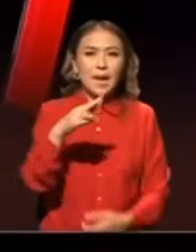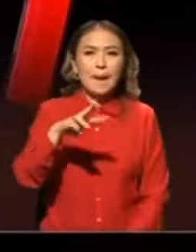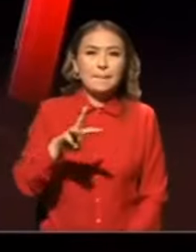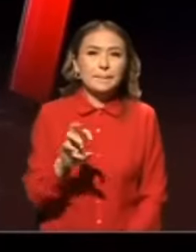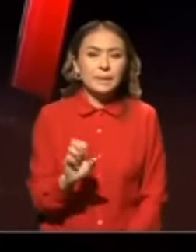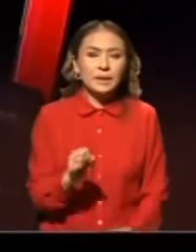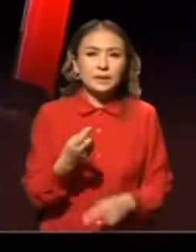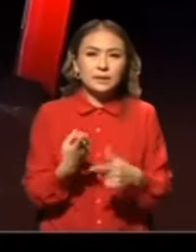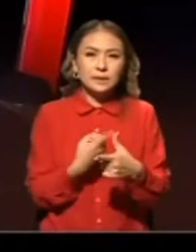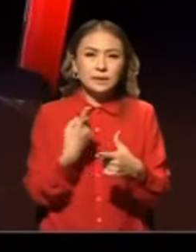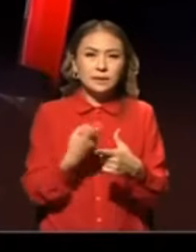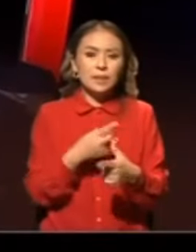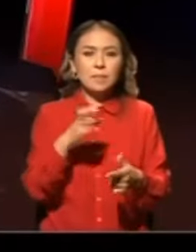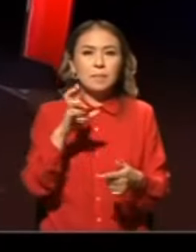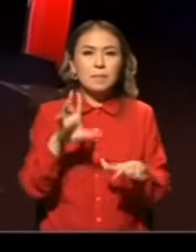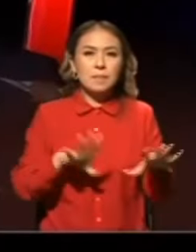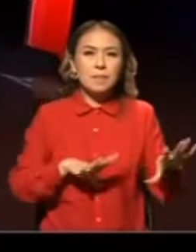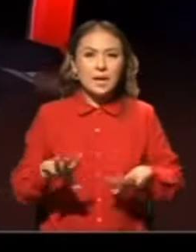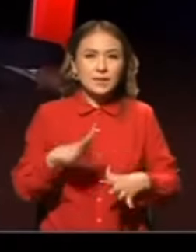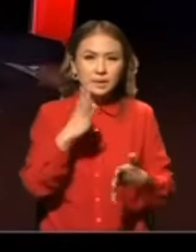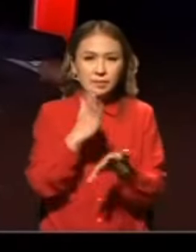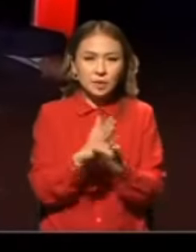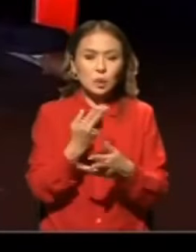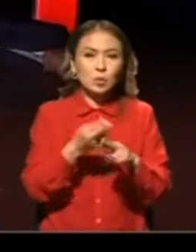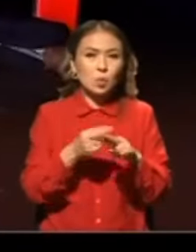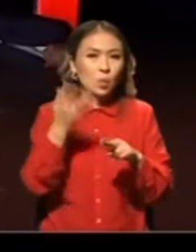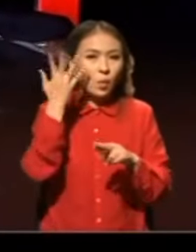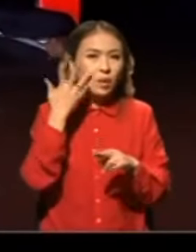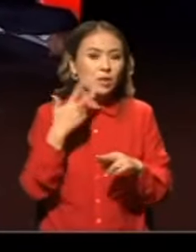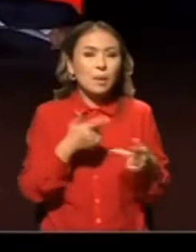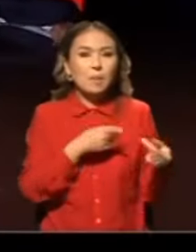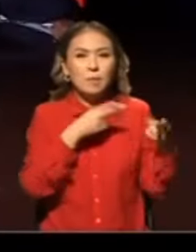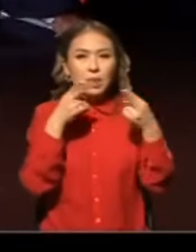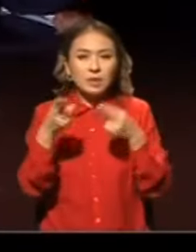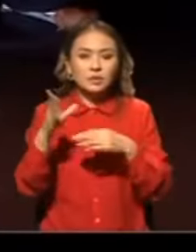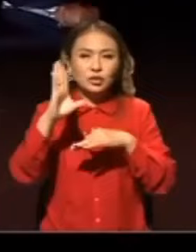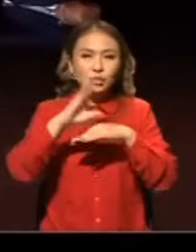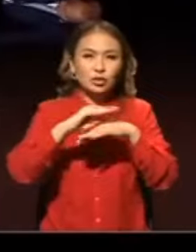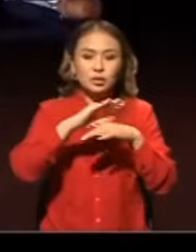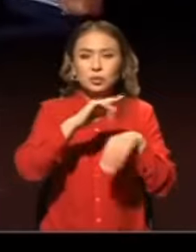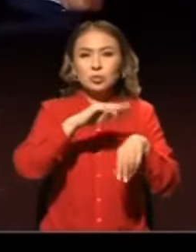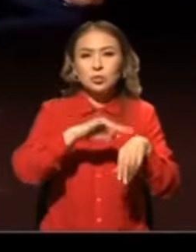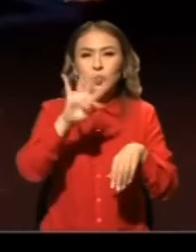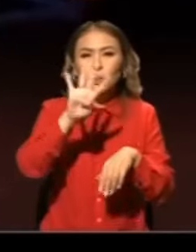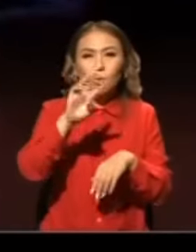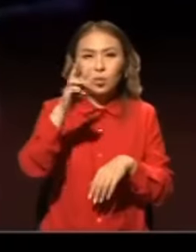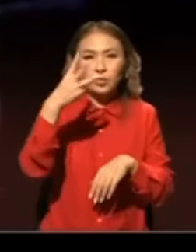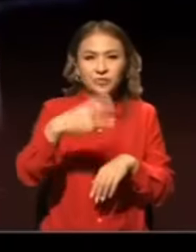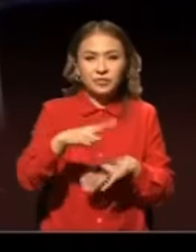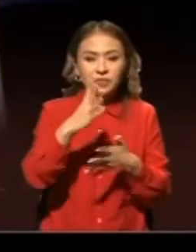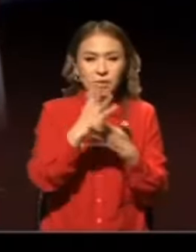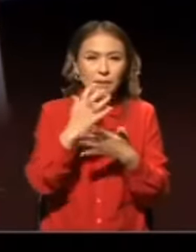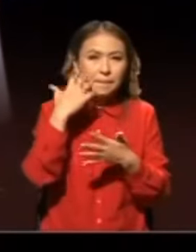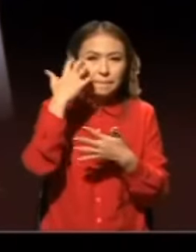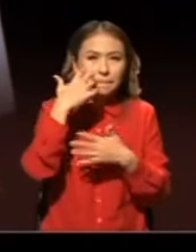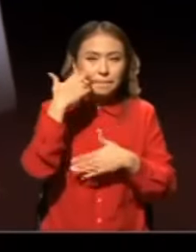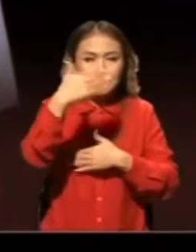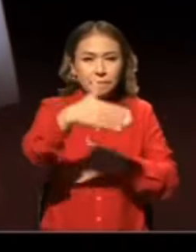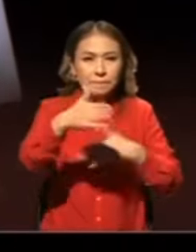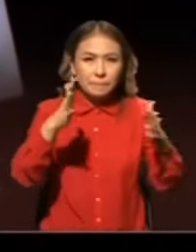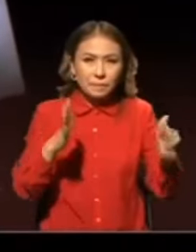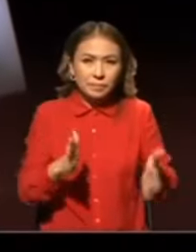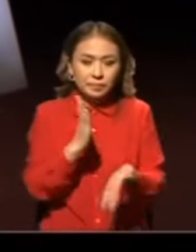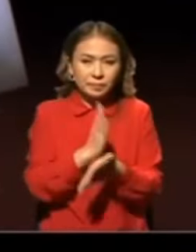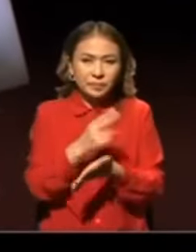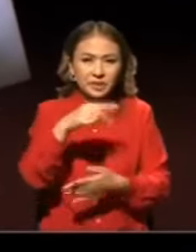үлкен жаңалдай базар бар. Иә, соған барсаңыз, кешкі сағат 4:30-да бір қорап қызанақ, августтың басында бар, бір қорап